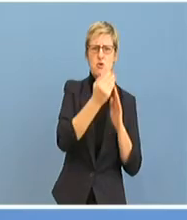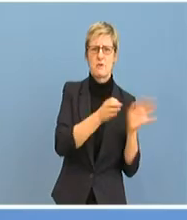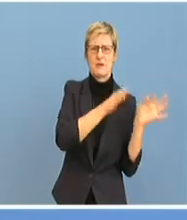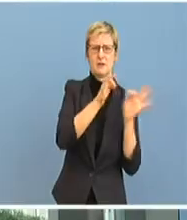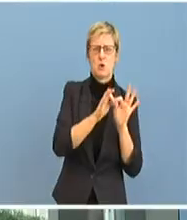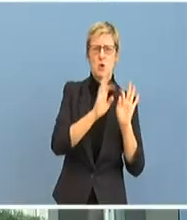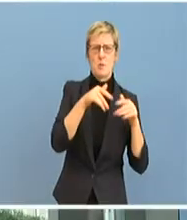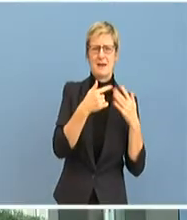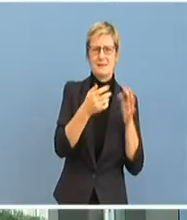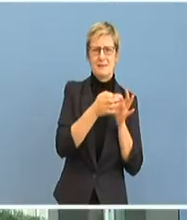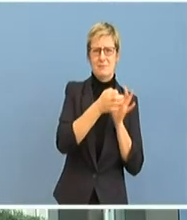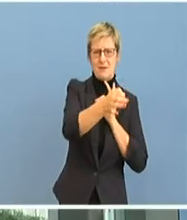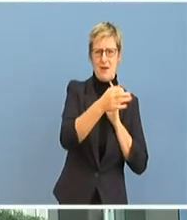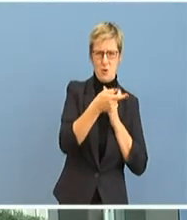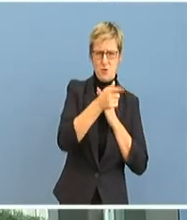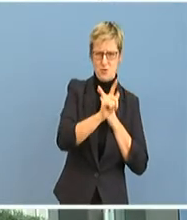liegen.